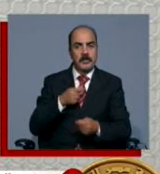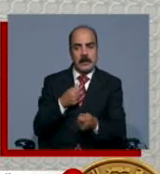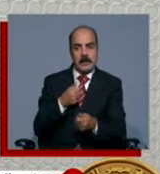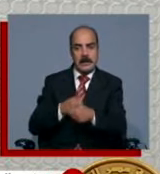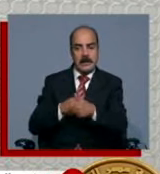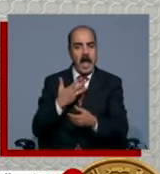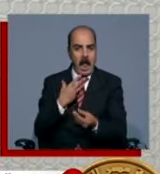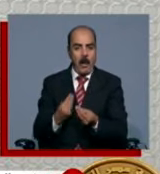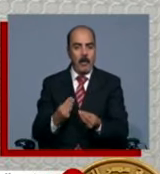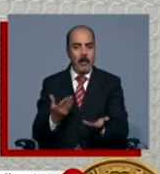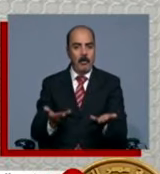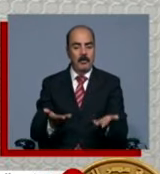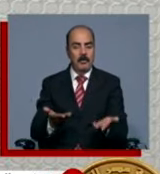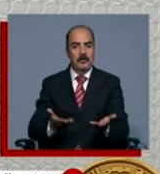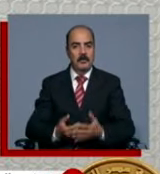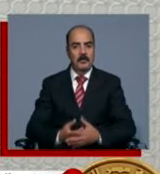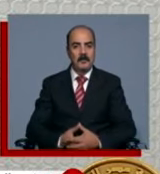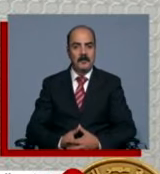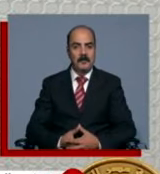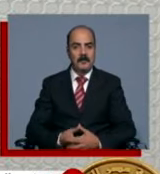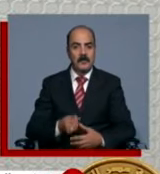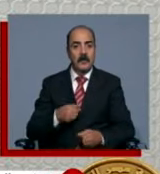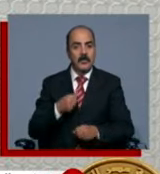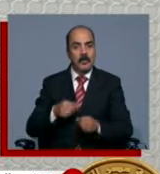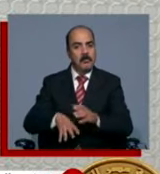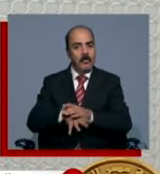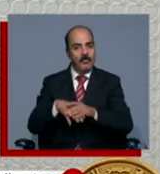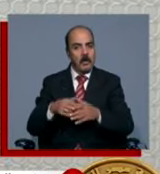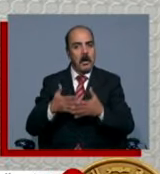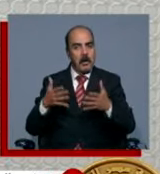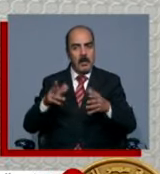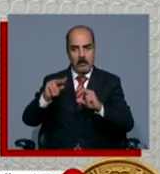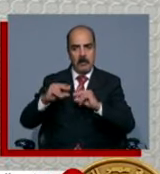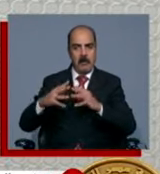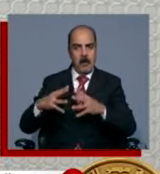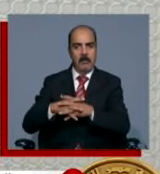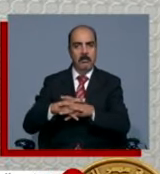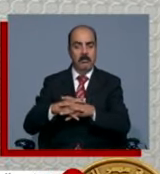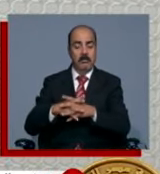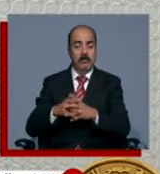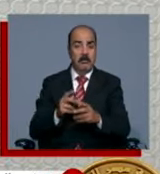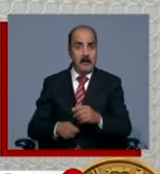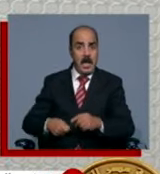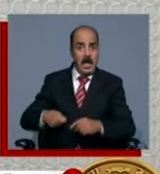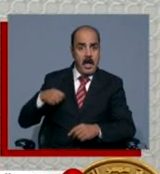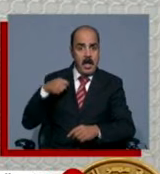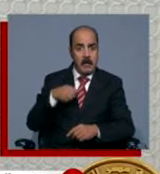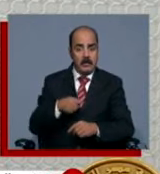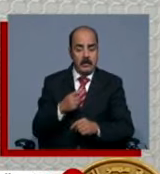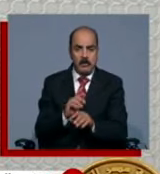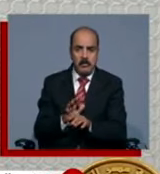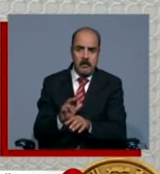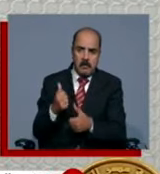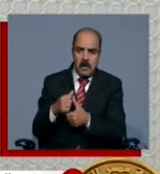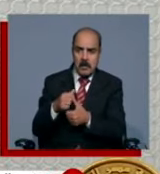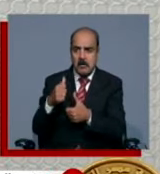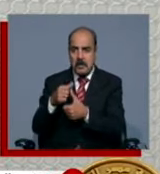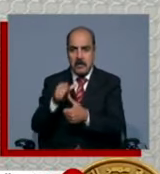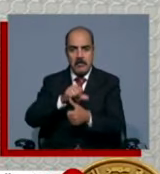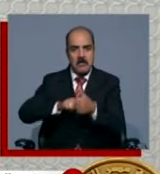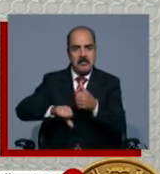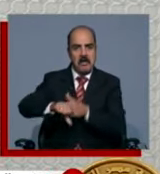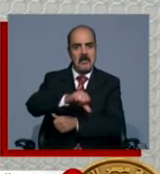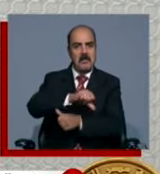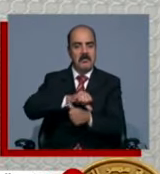لكل دولة لتدشين مشروعات مشتركة بما يسهم في إثراء التكامل الاقتصادي بين